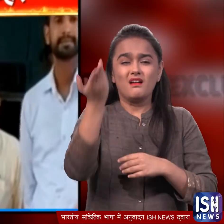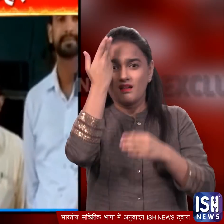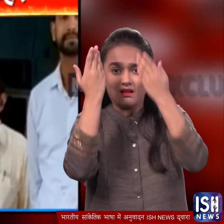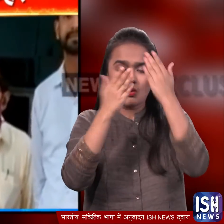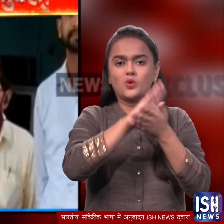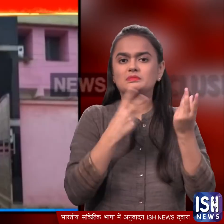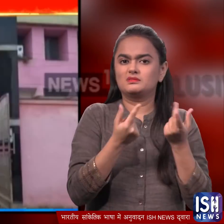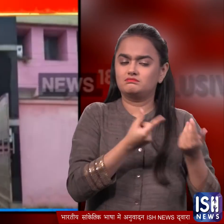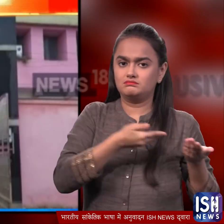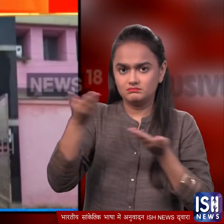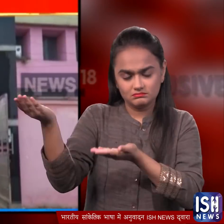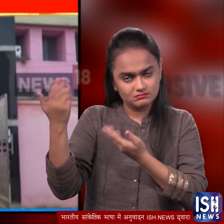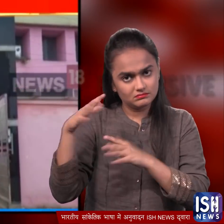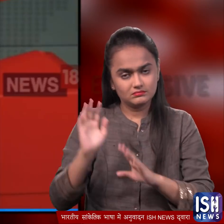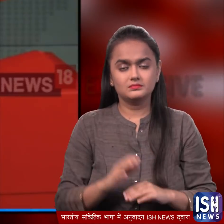अस्पताल में भर्ती करवाया गया।